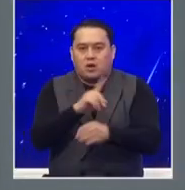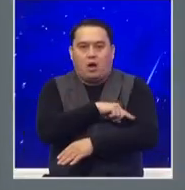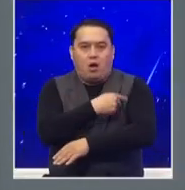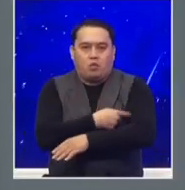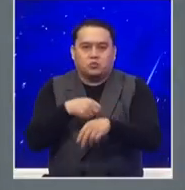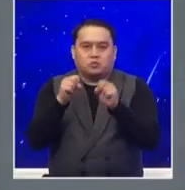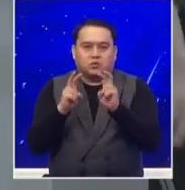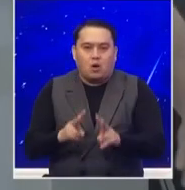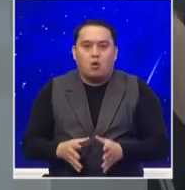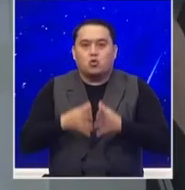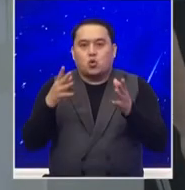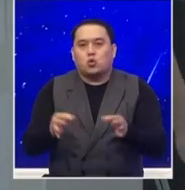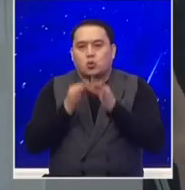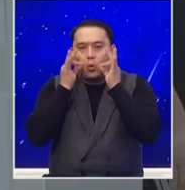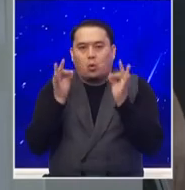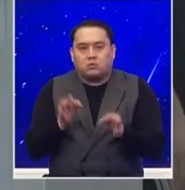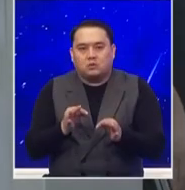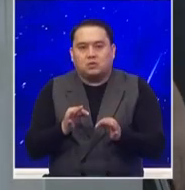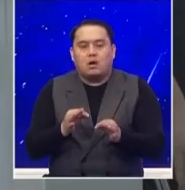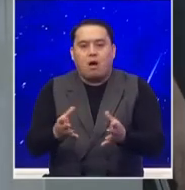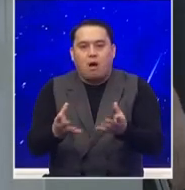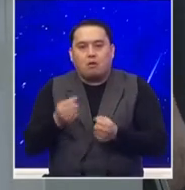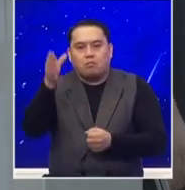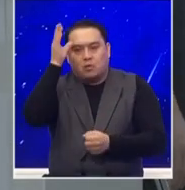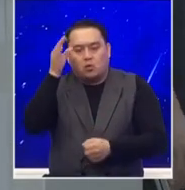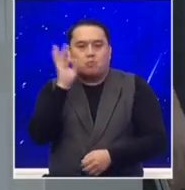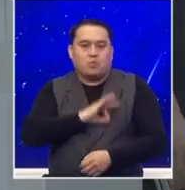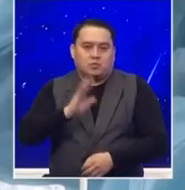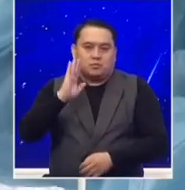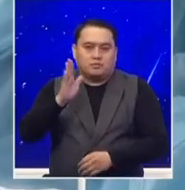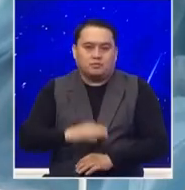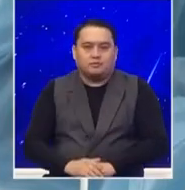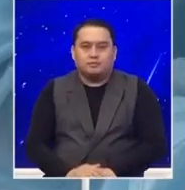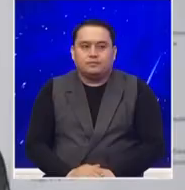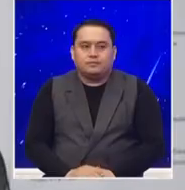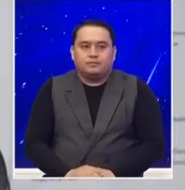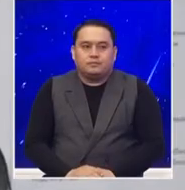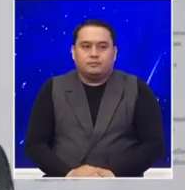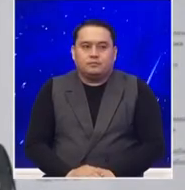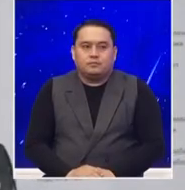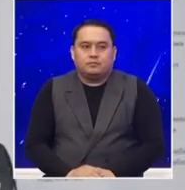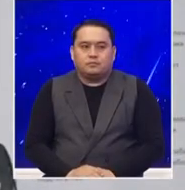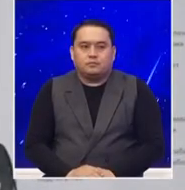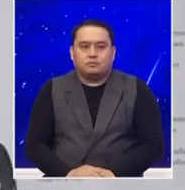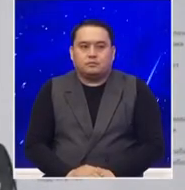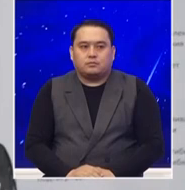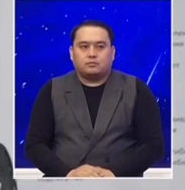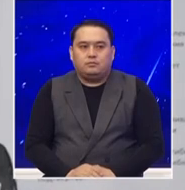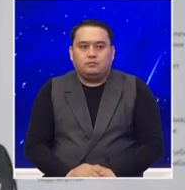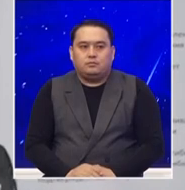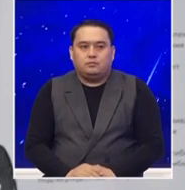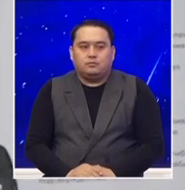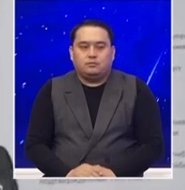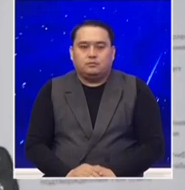аурухана мамандары үшін үлкен тәжірибе болды. Алған білімімізді алдағы уақытта пайдаланамыз дейді. Эндопротезирование